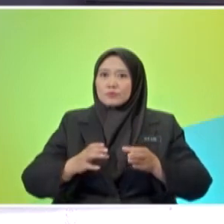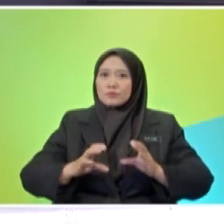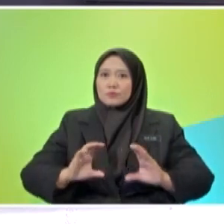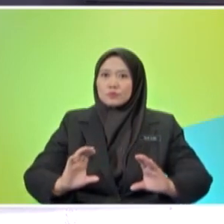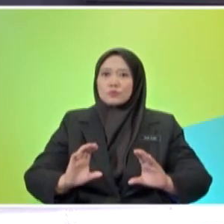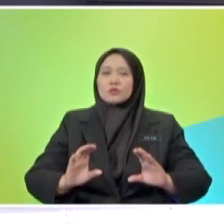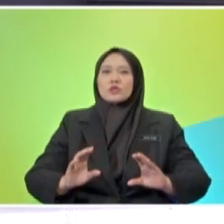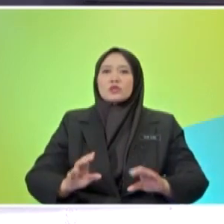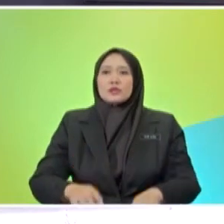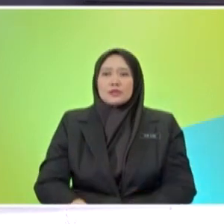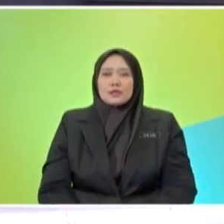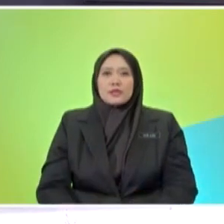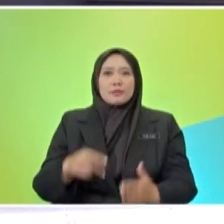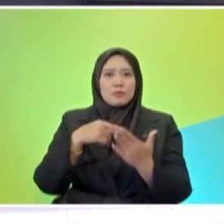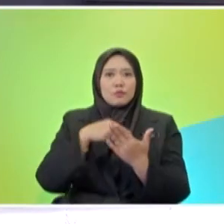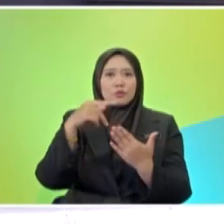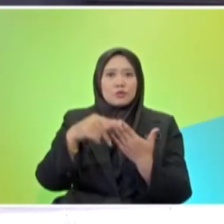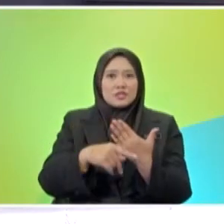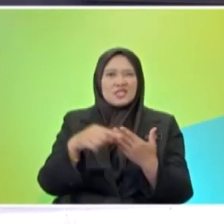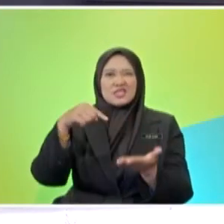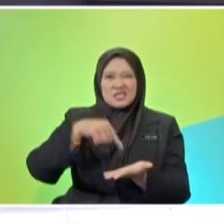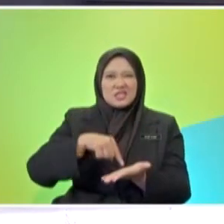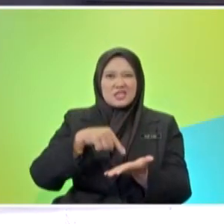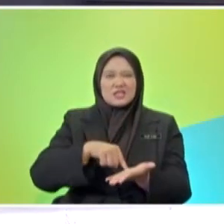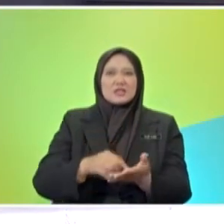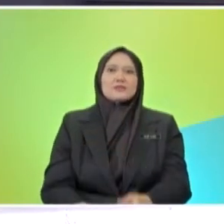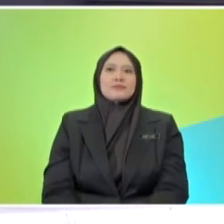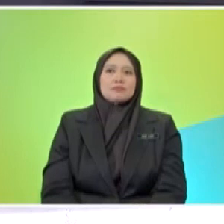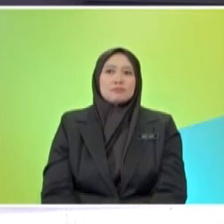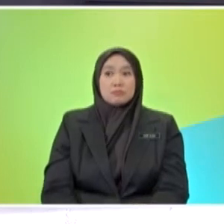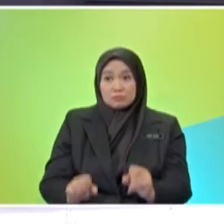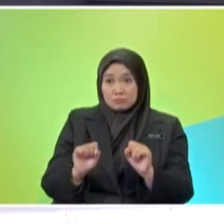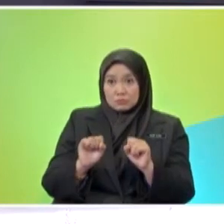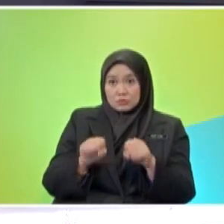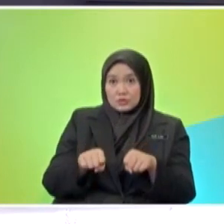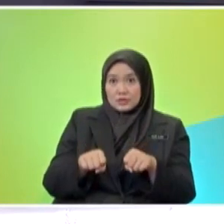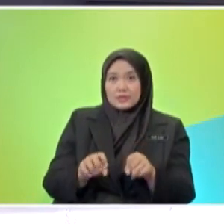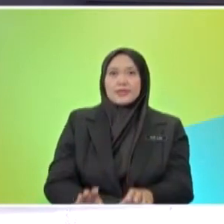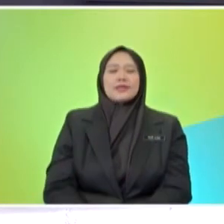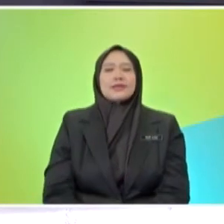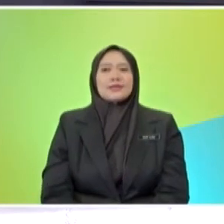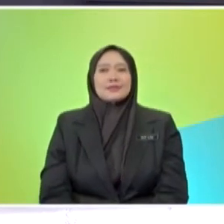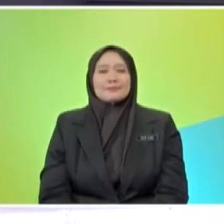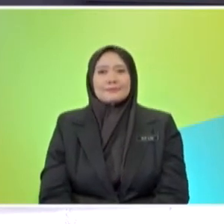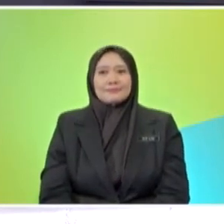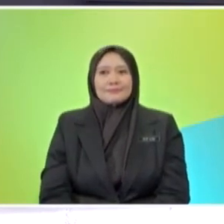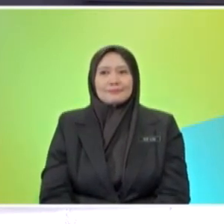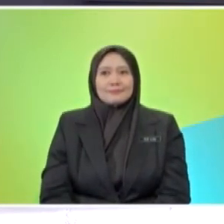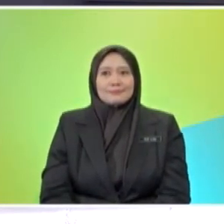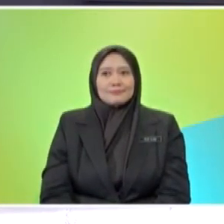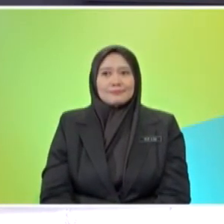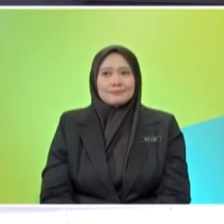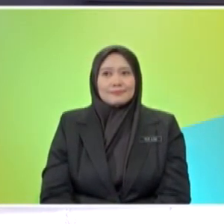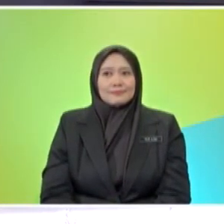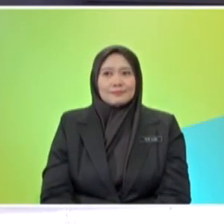Ifan guna? Kalau tak mengikut, Ifan kena bina balik. Ubah balik pengatur caraan tersebut. Okey, cuba Ifan. Kalau tengok